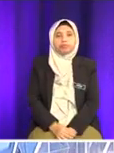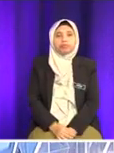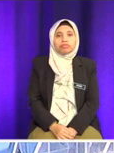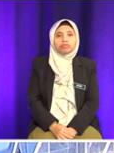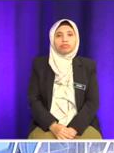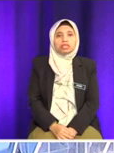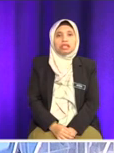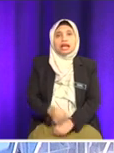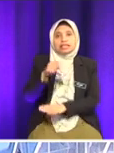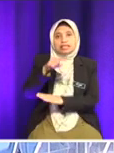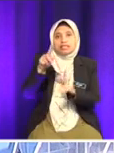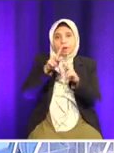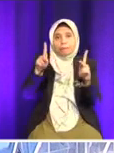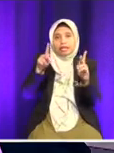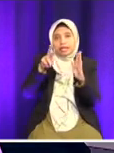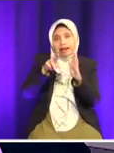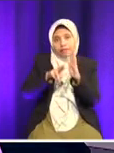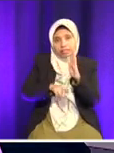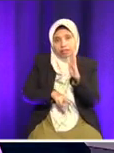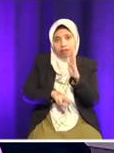yang paling rendah